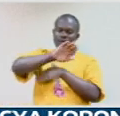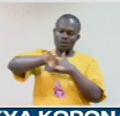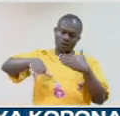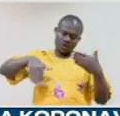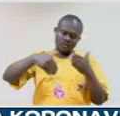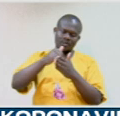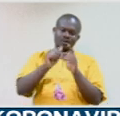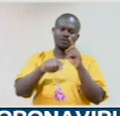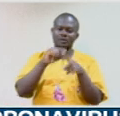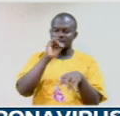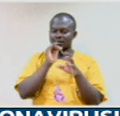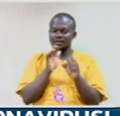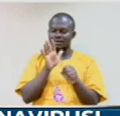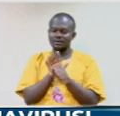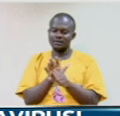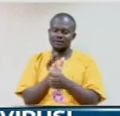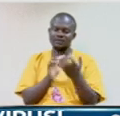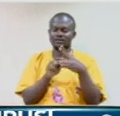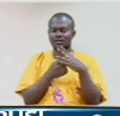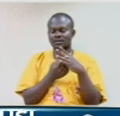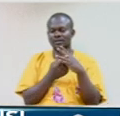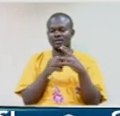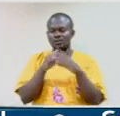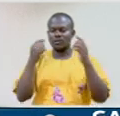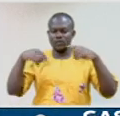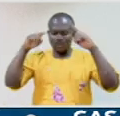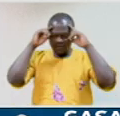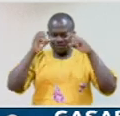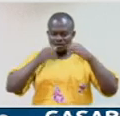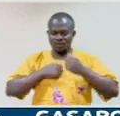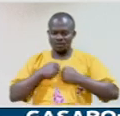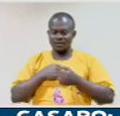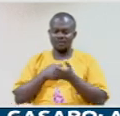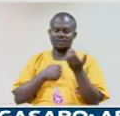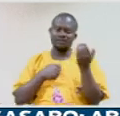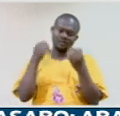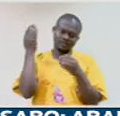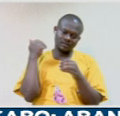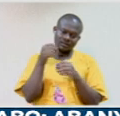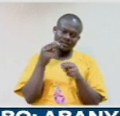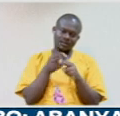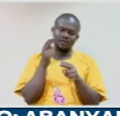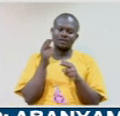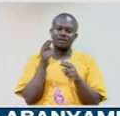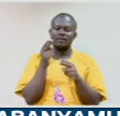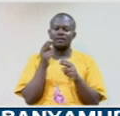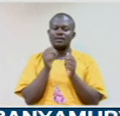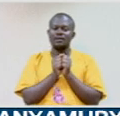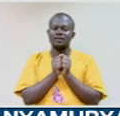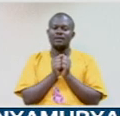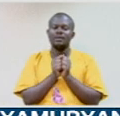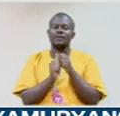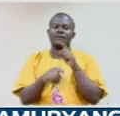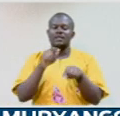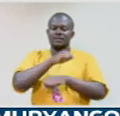niho bisha Abatutsi benshi, guhera muri kaminuza nkuru y'u Rwanda niko yitwaga icyo gihe Université Nationale du Rwanda,